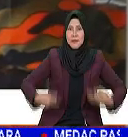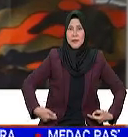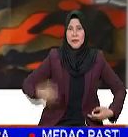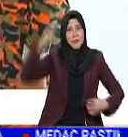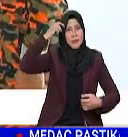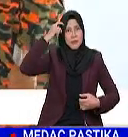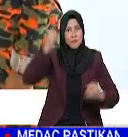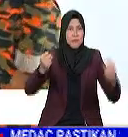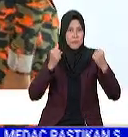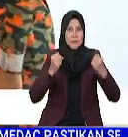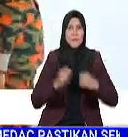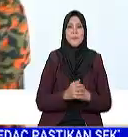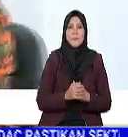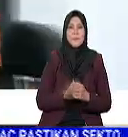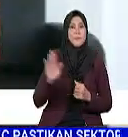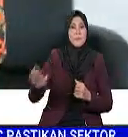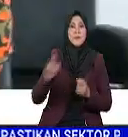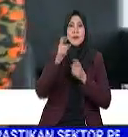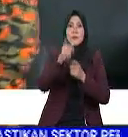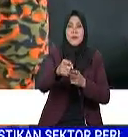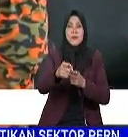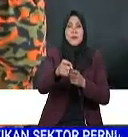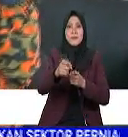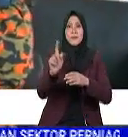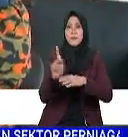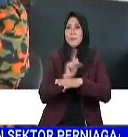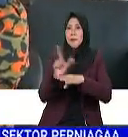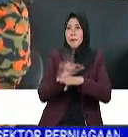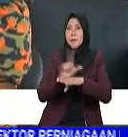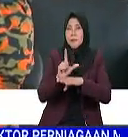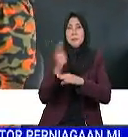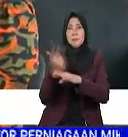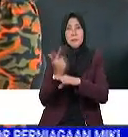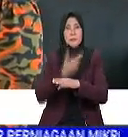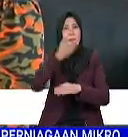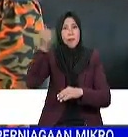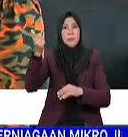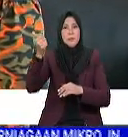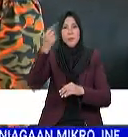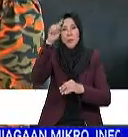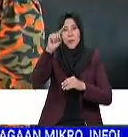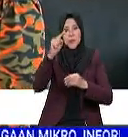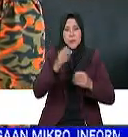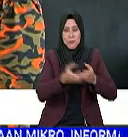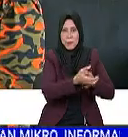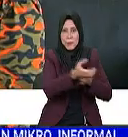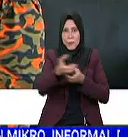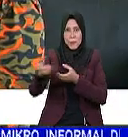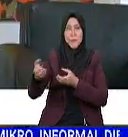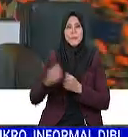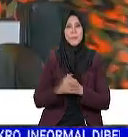dengan Mintalah edu Century dianugerahkan pelatih-pelatih call terbaik dalam sesi latihan asas kebebasan tersebut